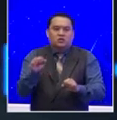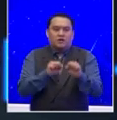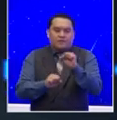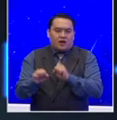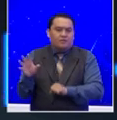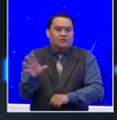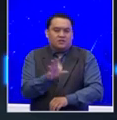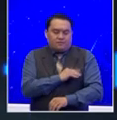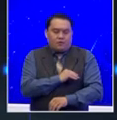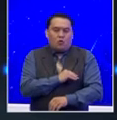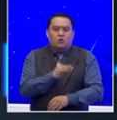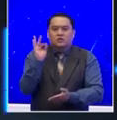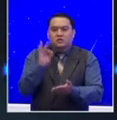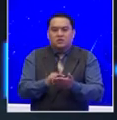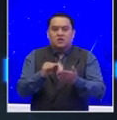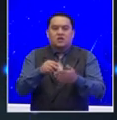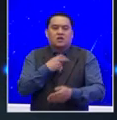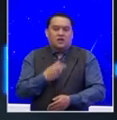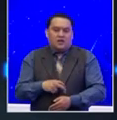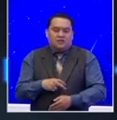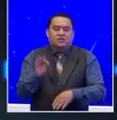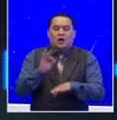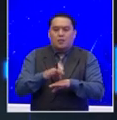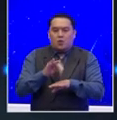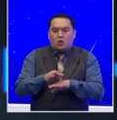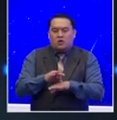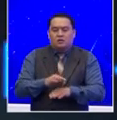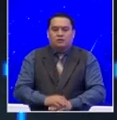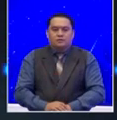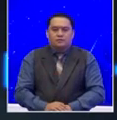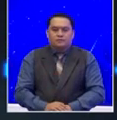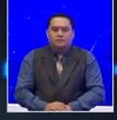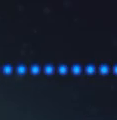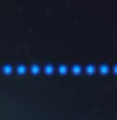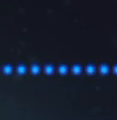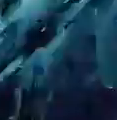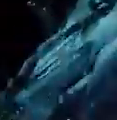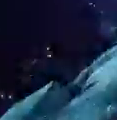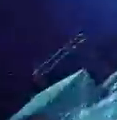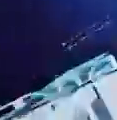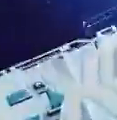дезинфицирующими средствами в целях снижения риска заражения вирусом COVID-19.